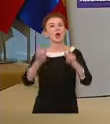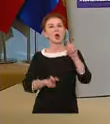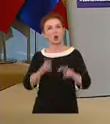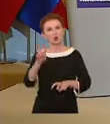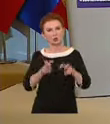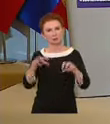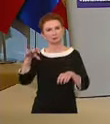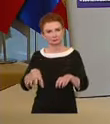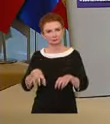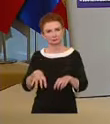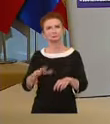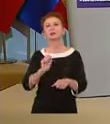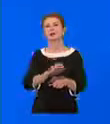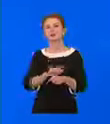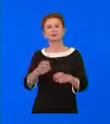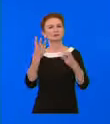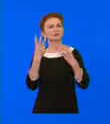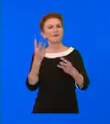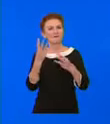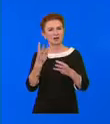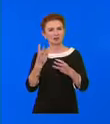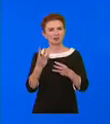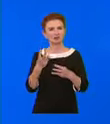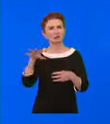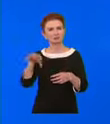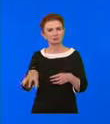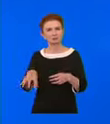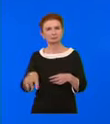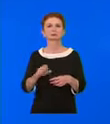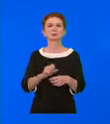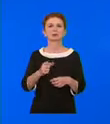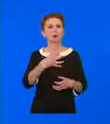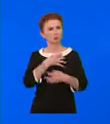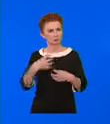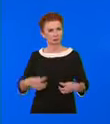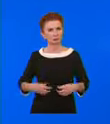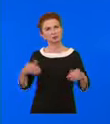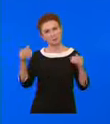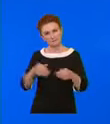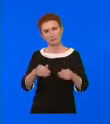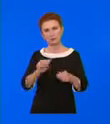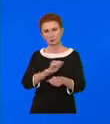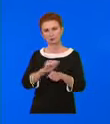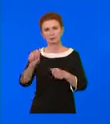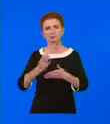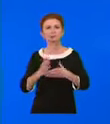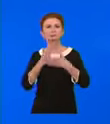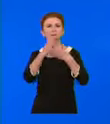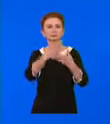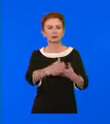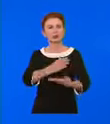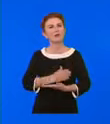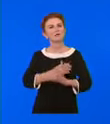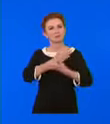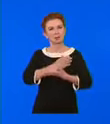jak najbardziej jest jedną z ważnych bardzo branż w gospodarce i może liczyć na wsparcie zarówno